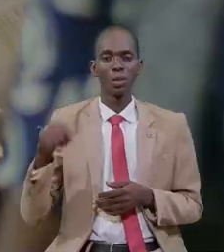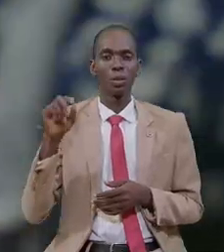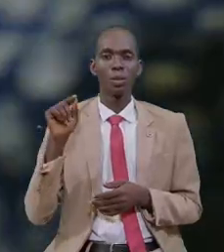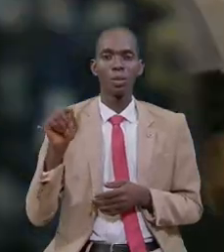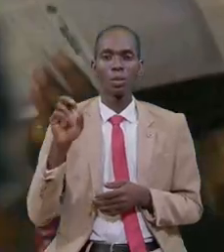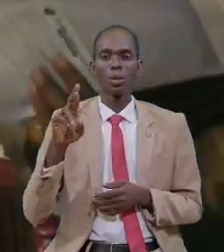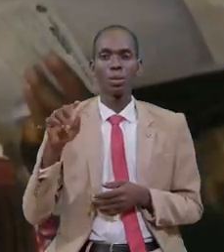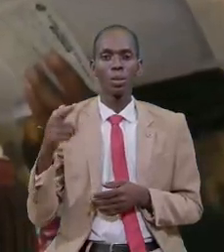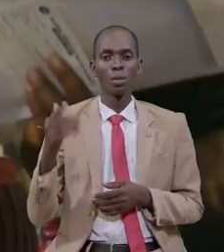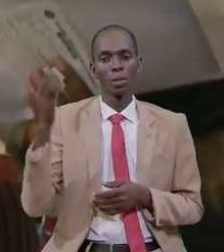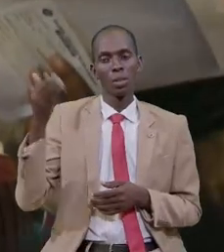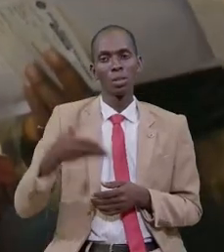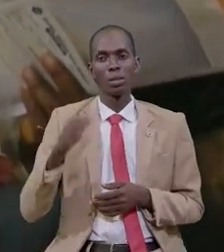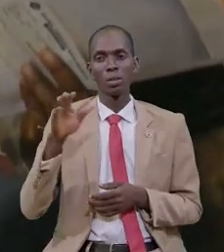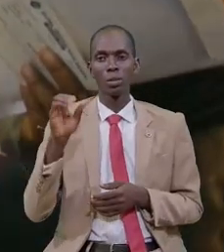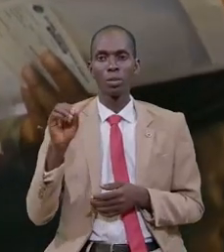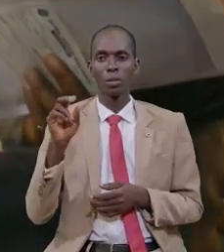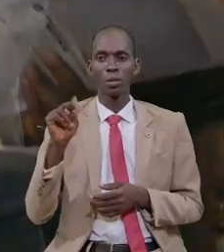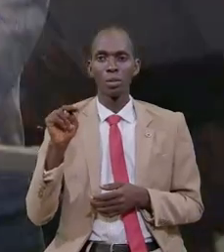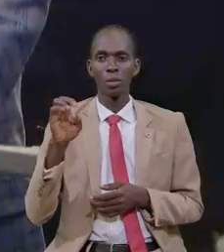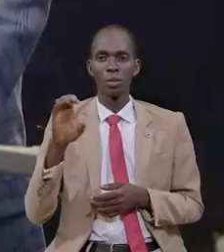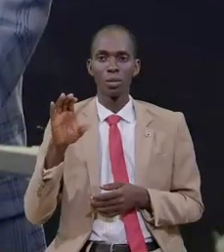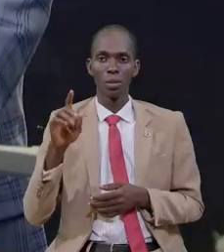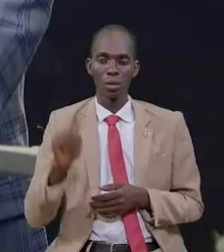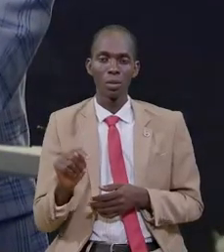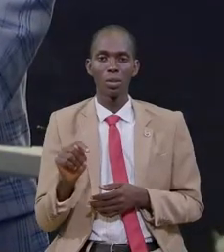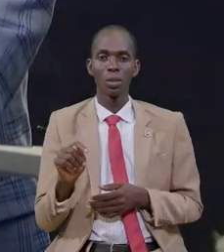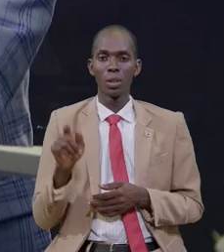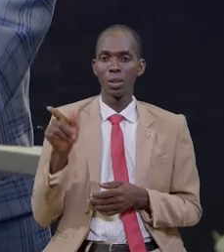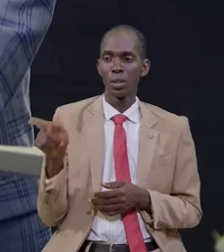un formulaire qui va s'afficher que vous allez bien remplir en ligne.